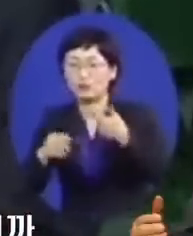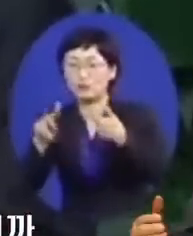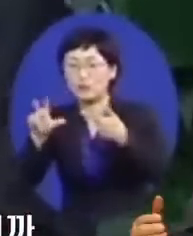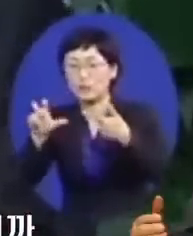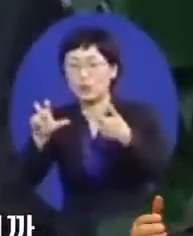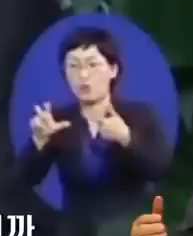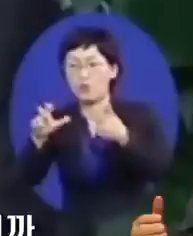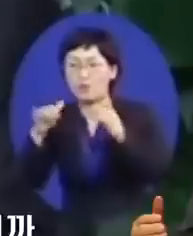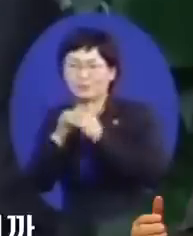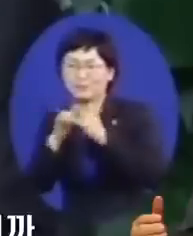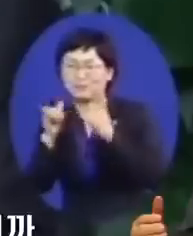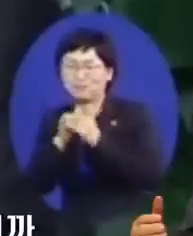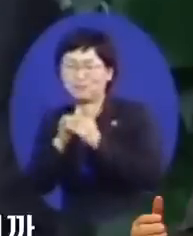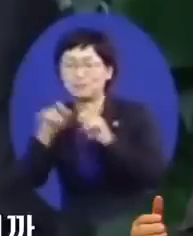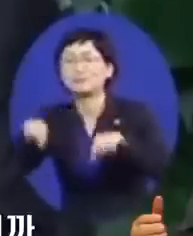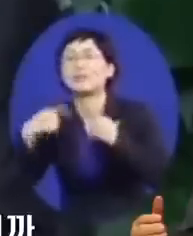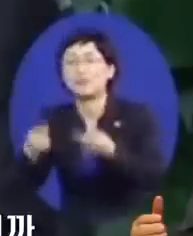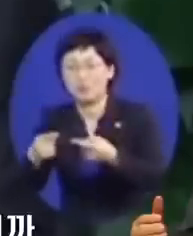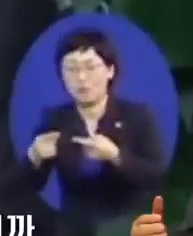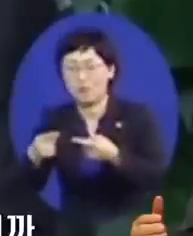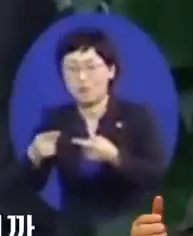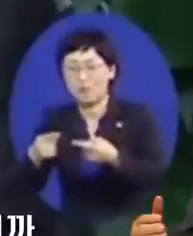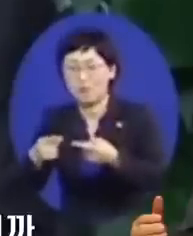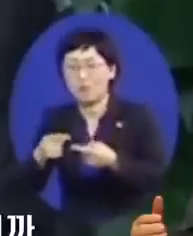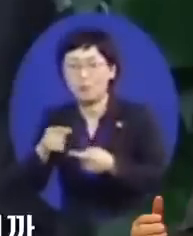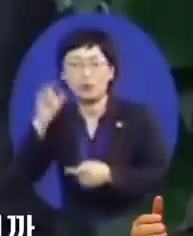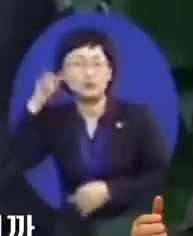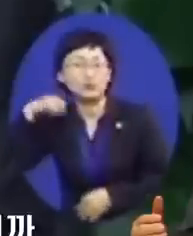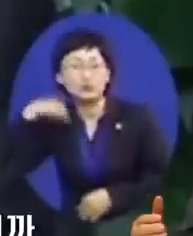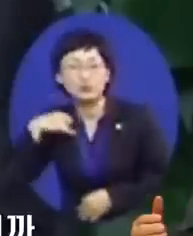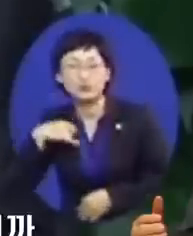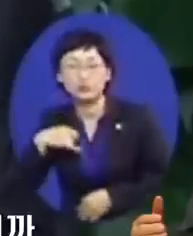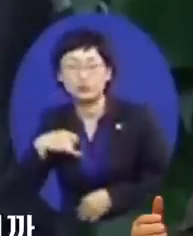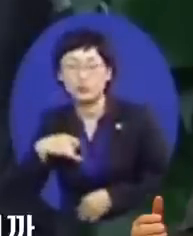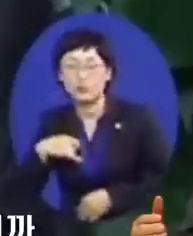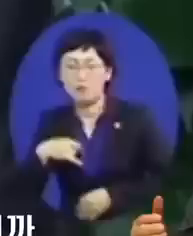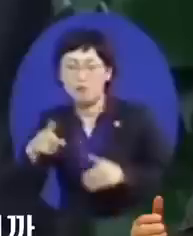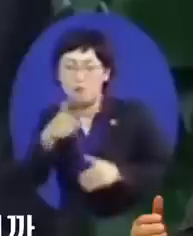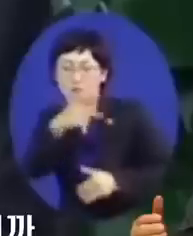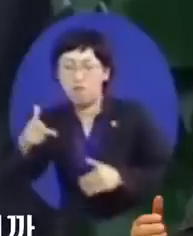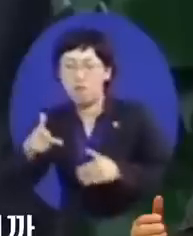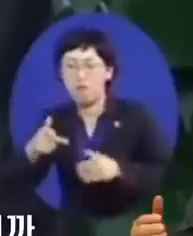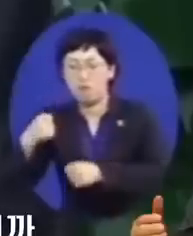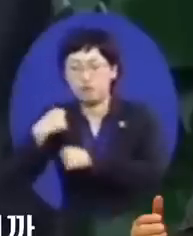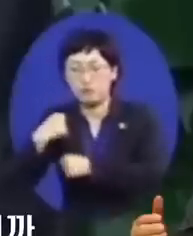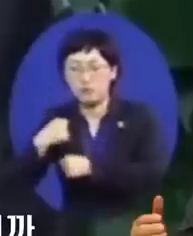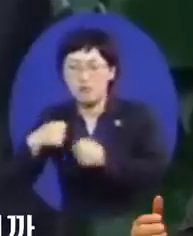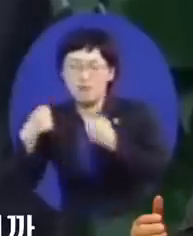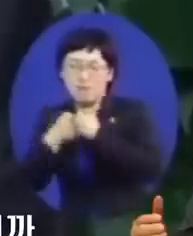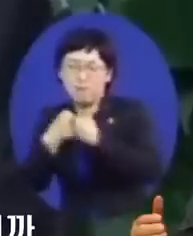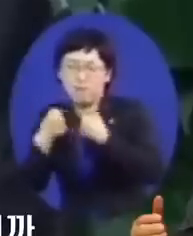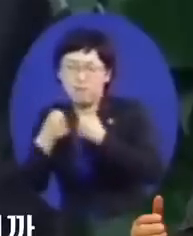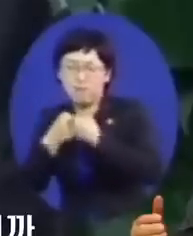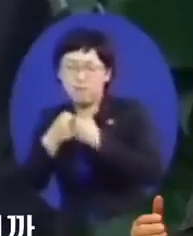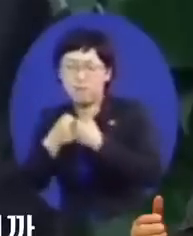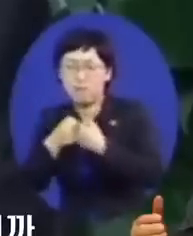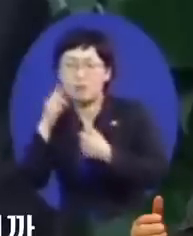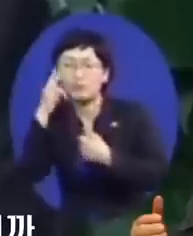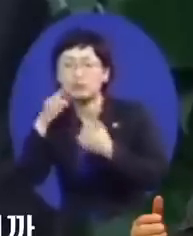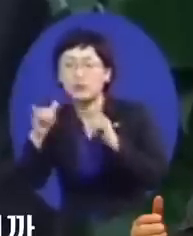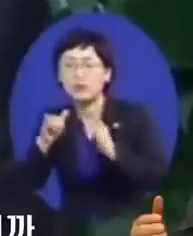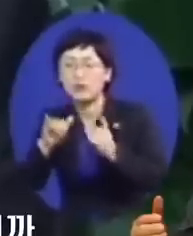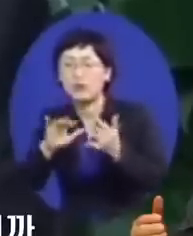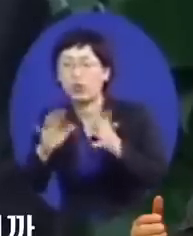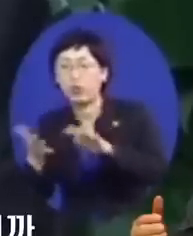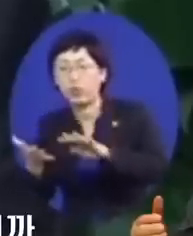대대가 중공군 일개 연대와 싸워서 다 죽고 한 소대만 남았습니다. 한 일곱 사람만